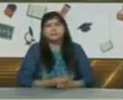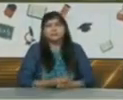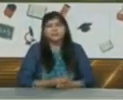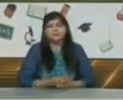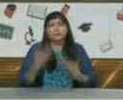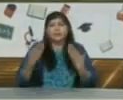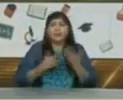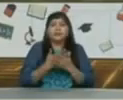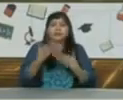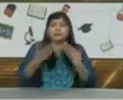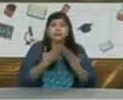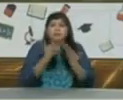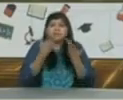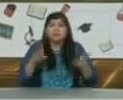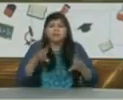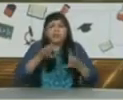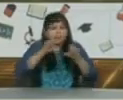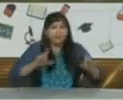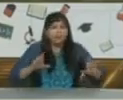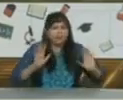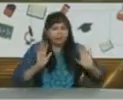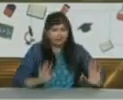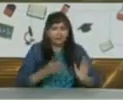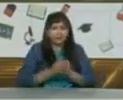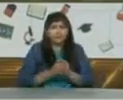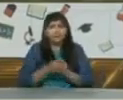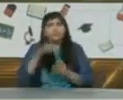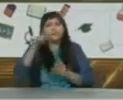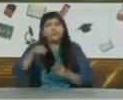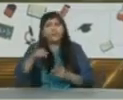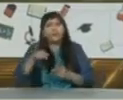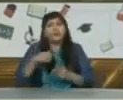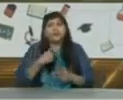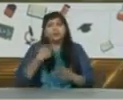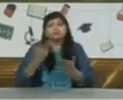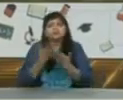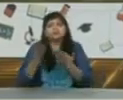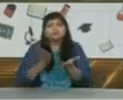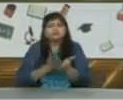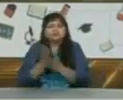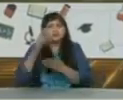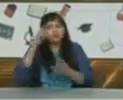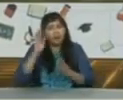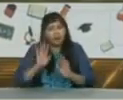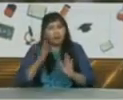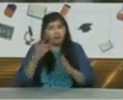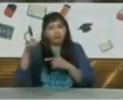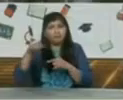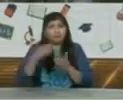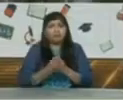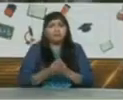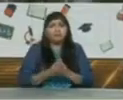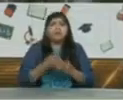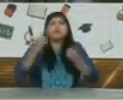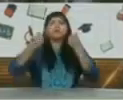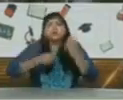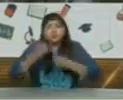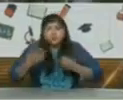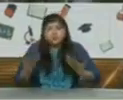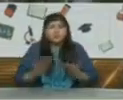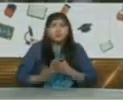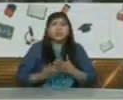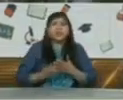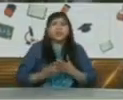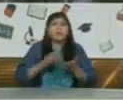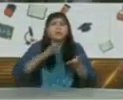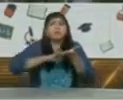ऐसा करने के बहुत से तरीके हैं और आप भी ऐसे बहुत से तरीके जानते हैं। स्पोर्ट्स हैं,